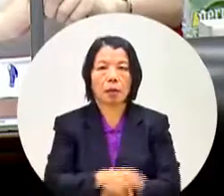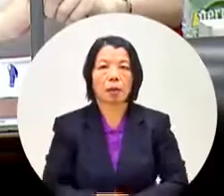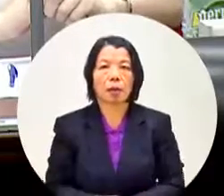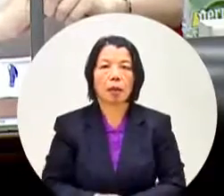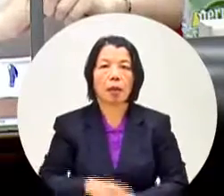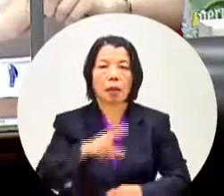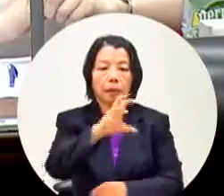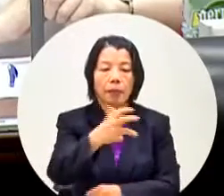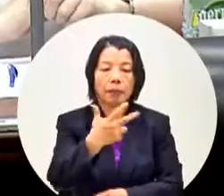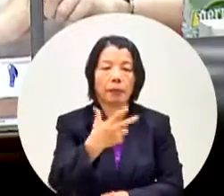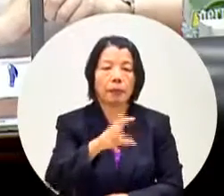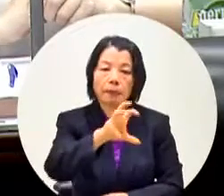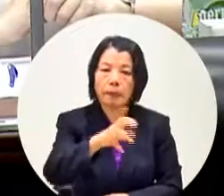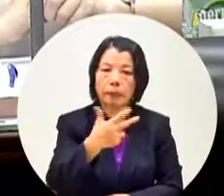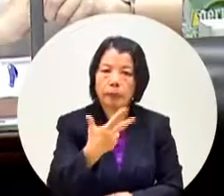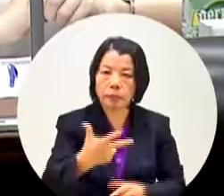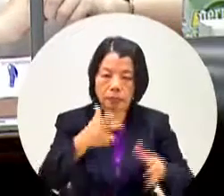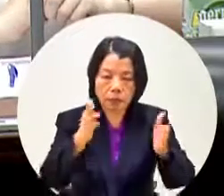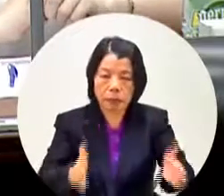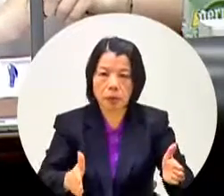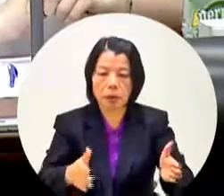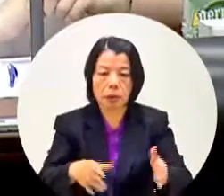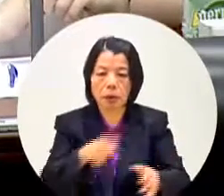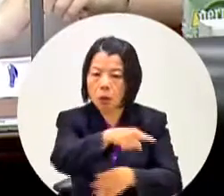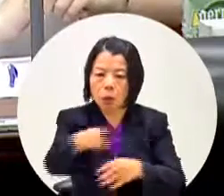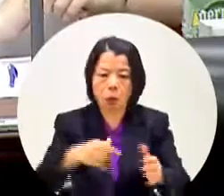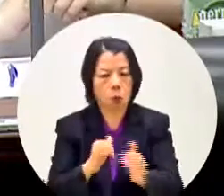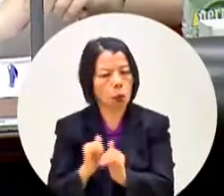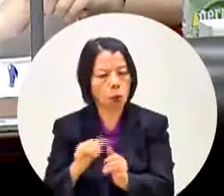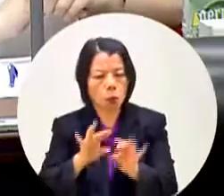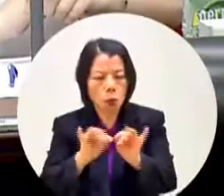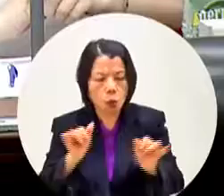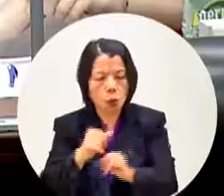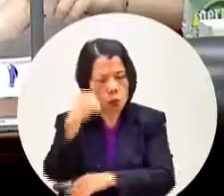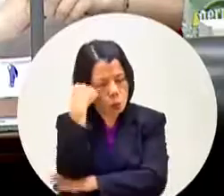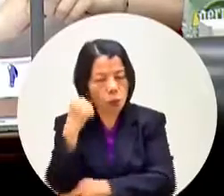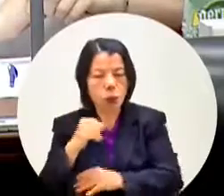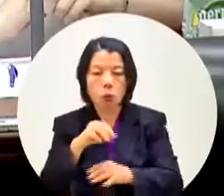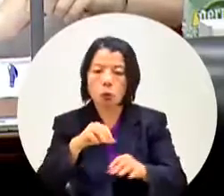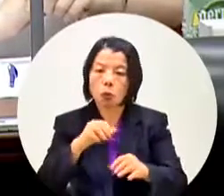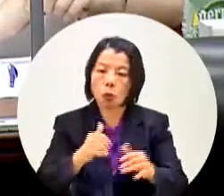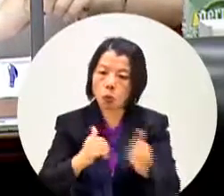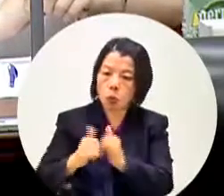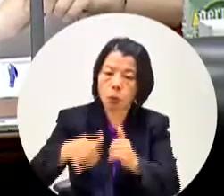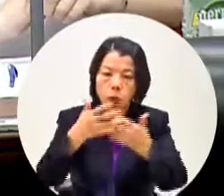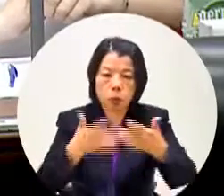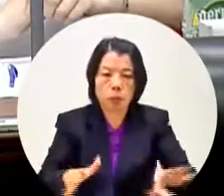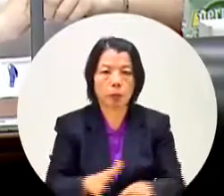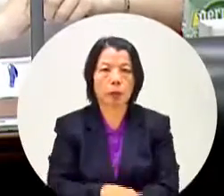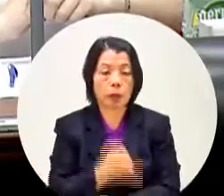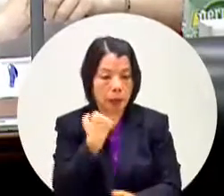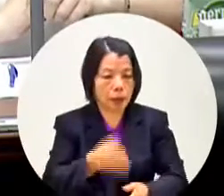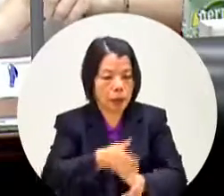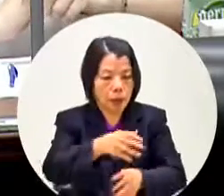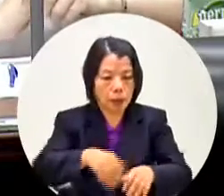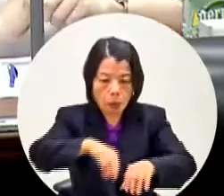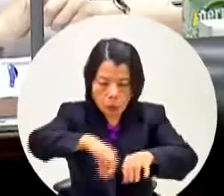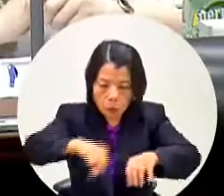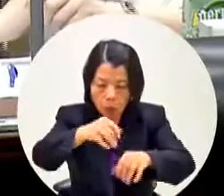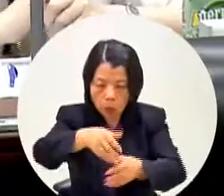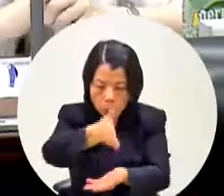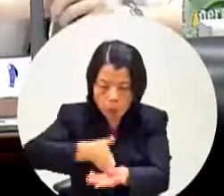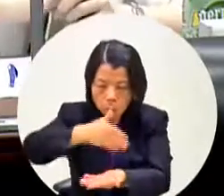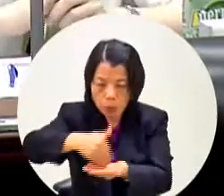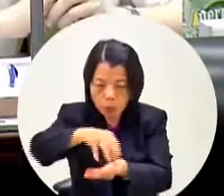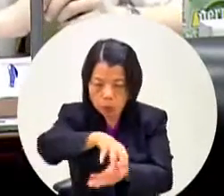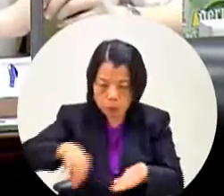款好也是很辛苦。那就市长的14项政见里面有设青年局，那本席在这边希望说，将